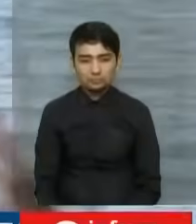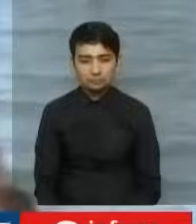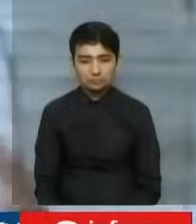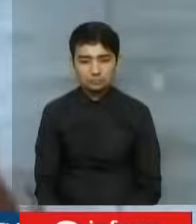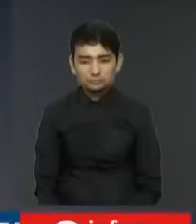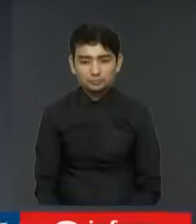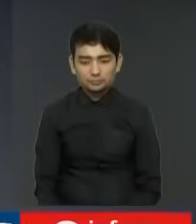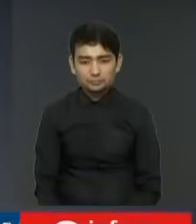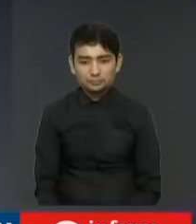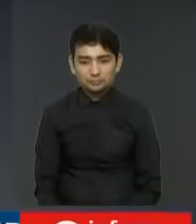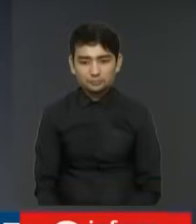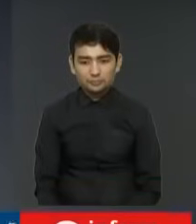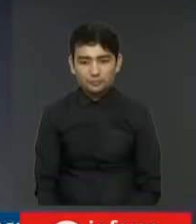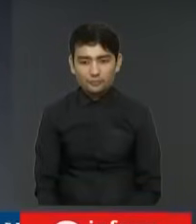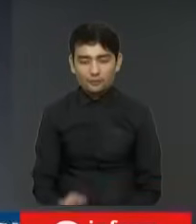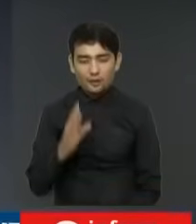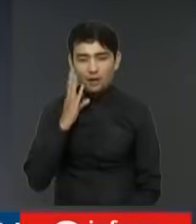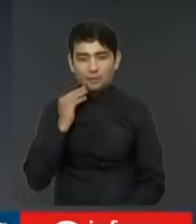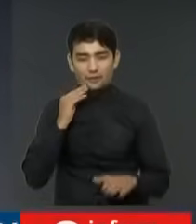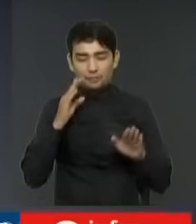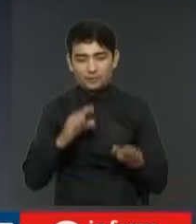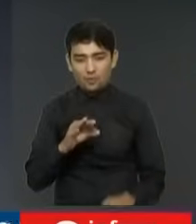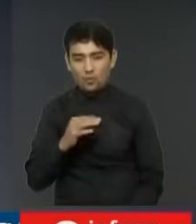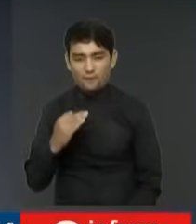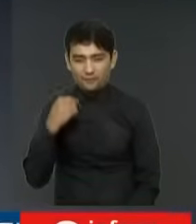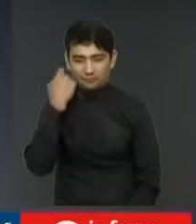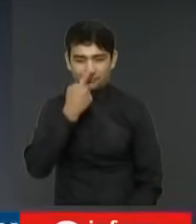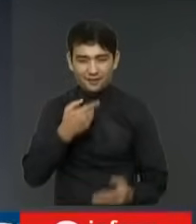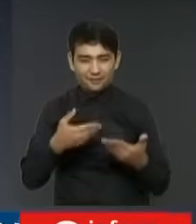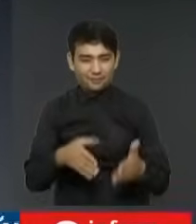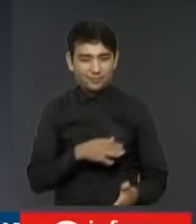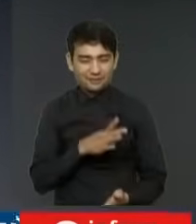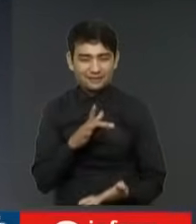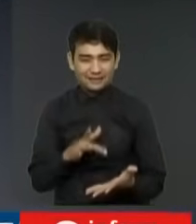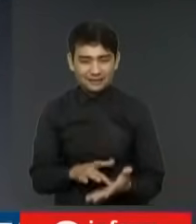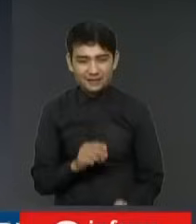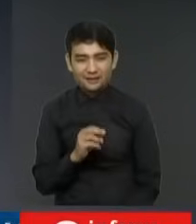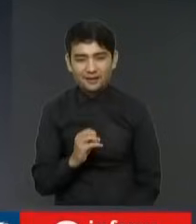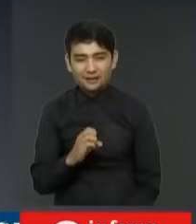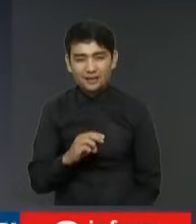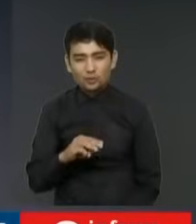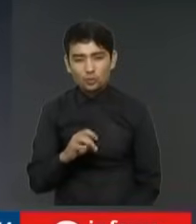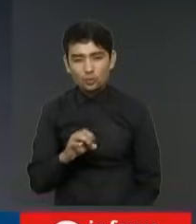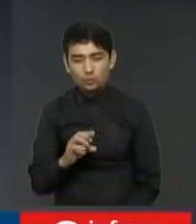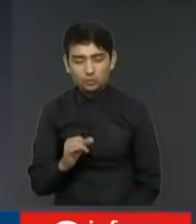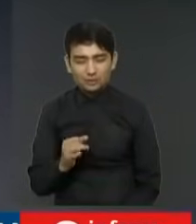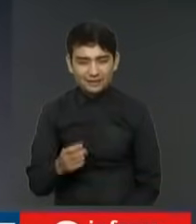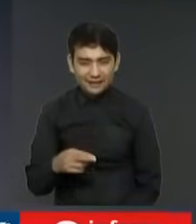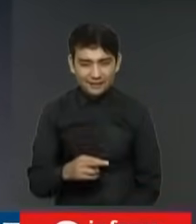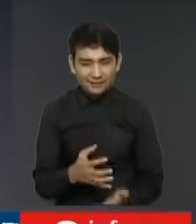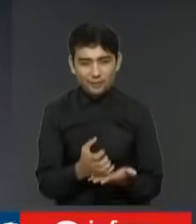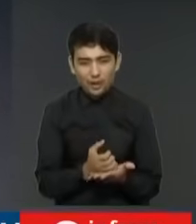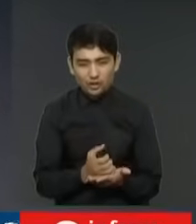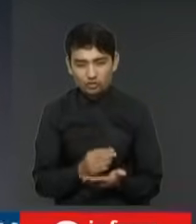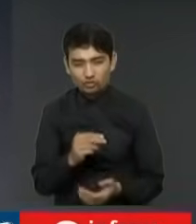область. В Алматы состоялась официальная церемония открытия центра дистрибуции запасных частей и аксессуаров компании